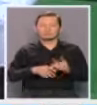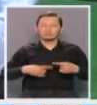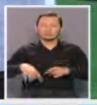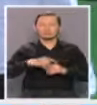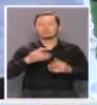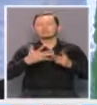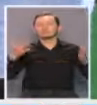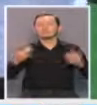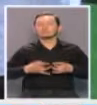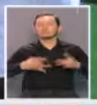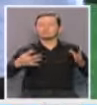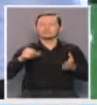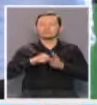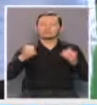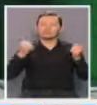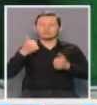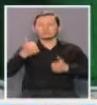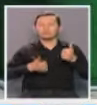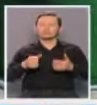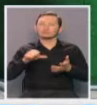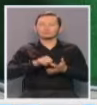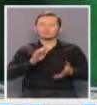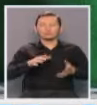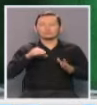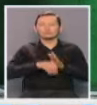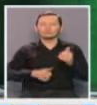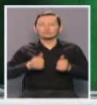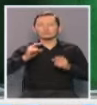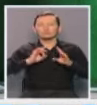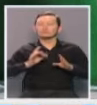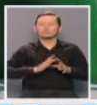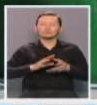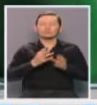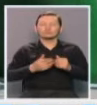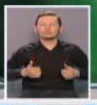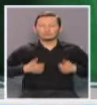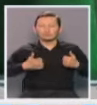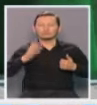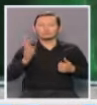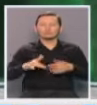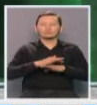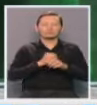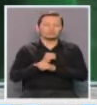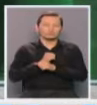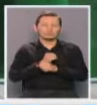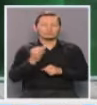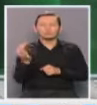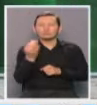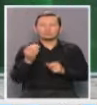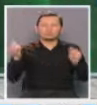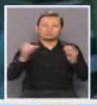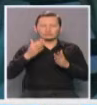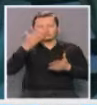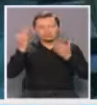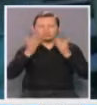различных праздничных мероприятий и спортивных состязаний. Руководство аквапарка говорит, что приложит все усилия, чтобы отдыхающие интересно и